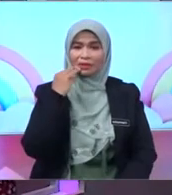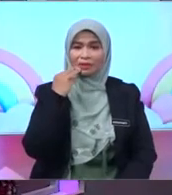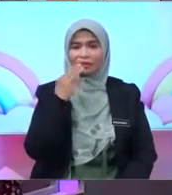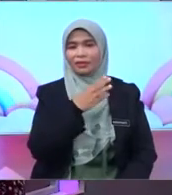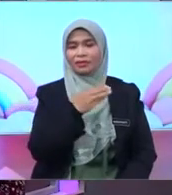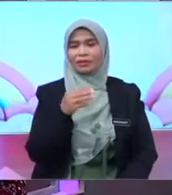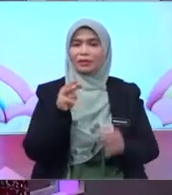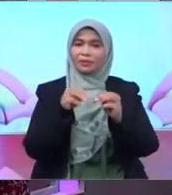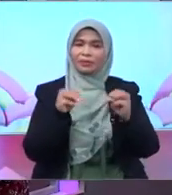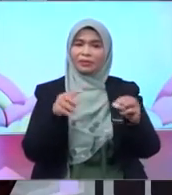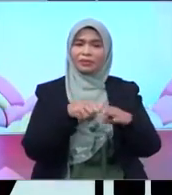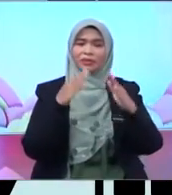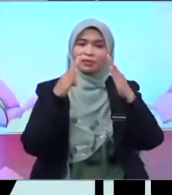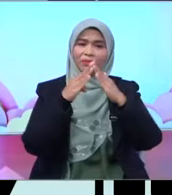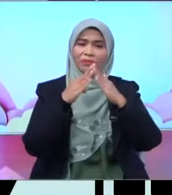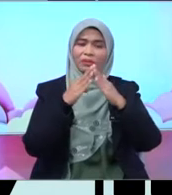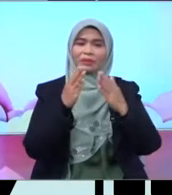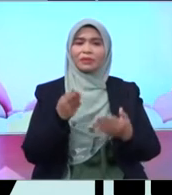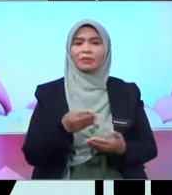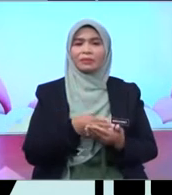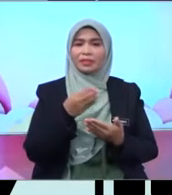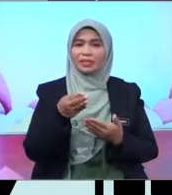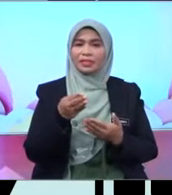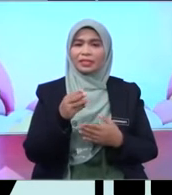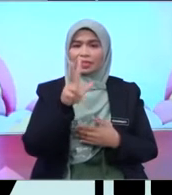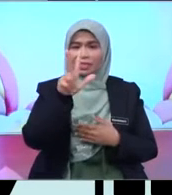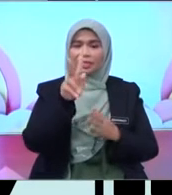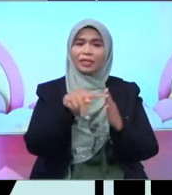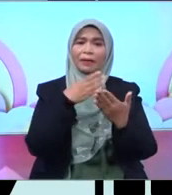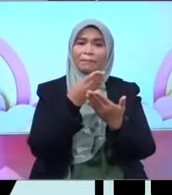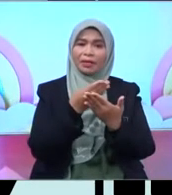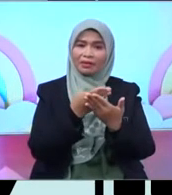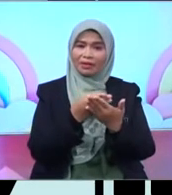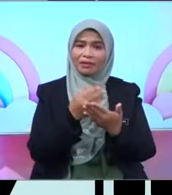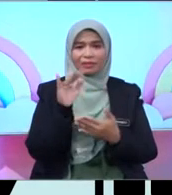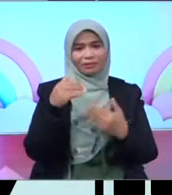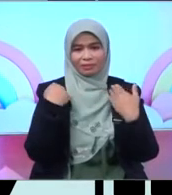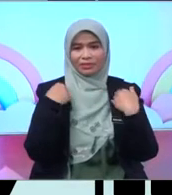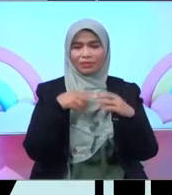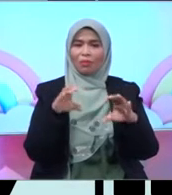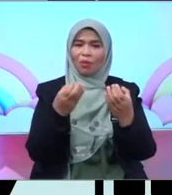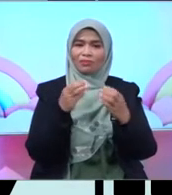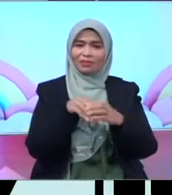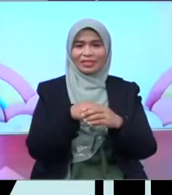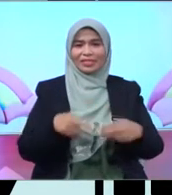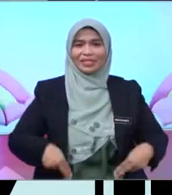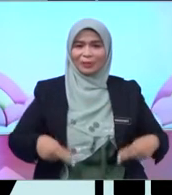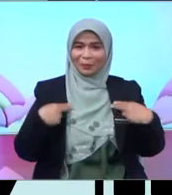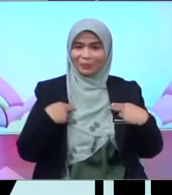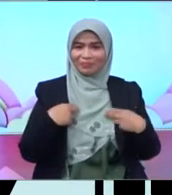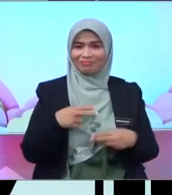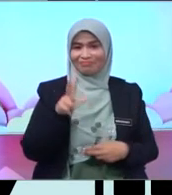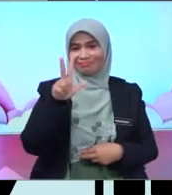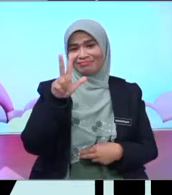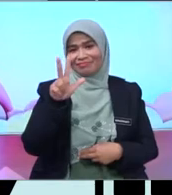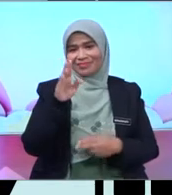rumah Berikan tiga kebaikan yang pernah dilakukan dalam kehidupan Wow tiga kebaikan